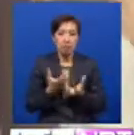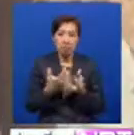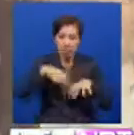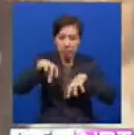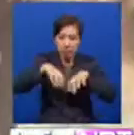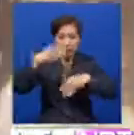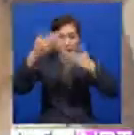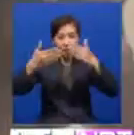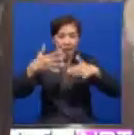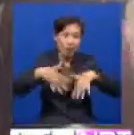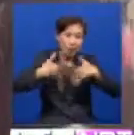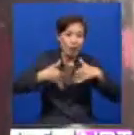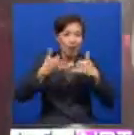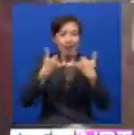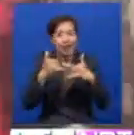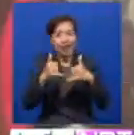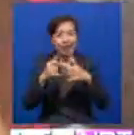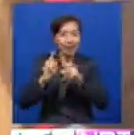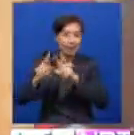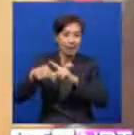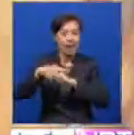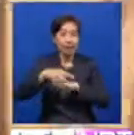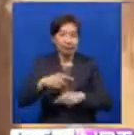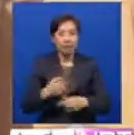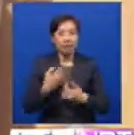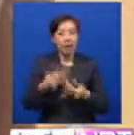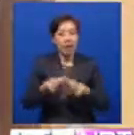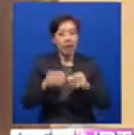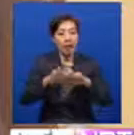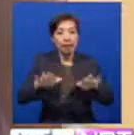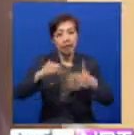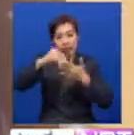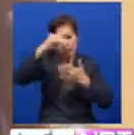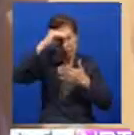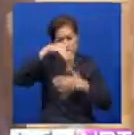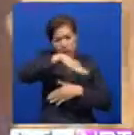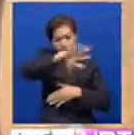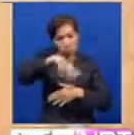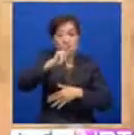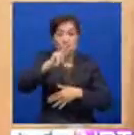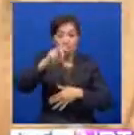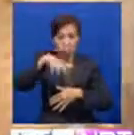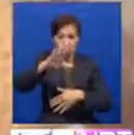จัดกิจกรรมนันทนาการร่วมกันสร้างความสนุกสนานให้กับเด็กนักเรียนกว่า 200คนอื่น